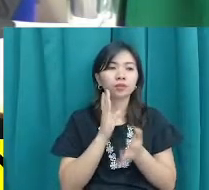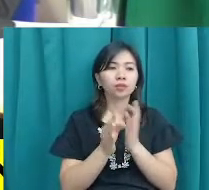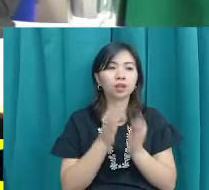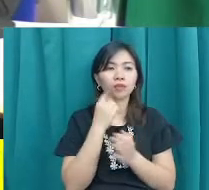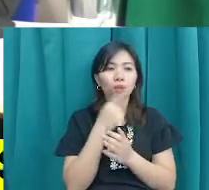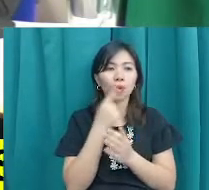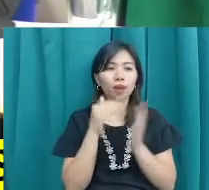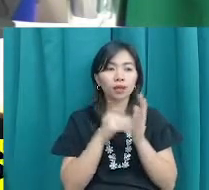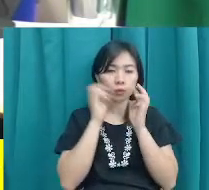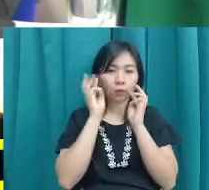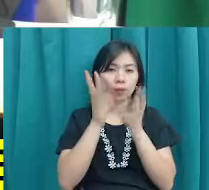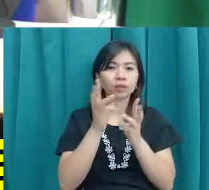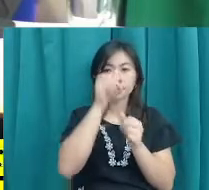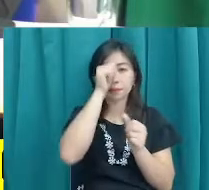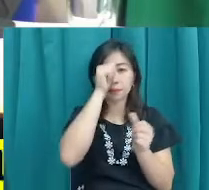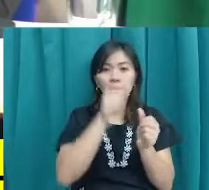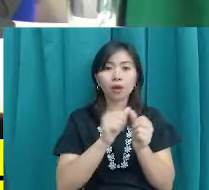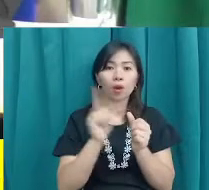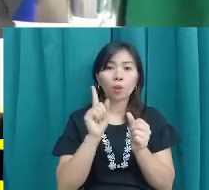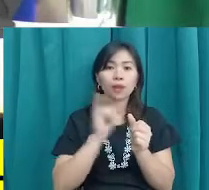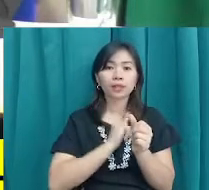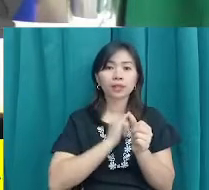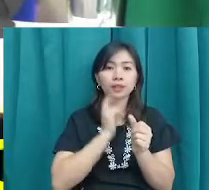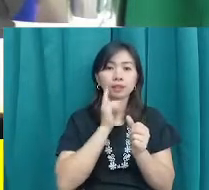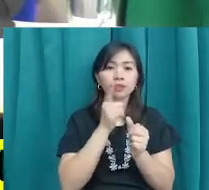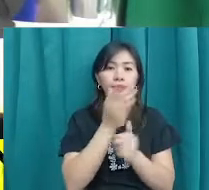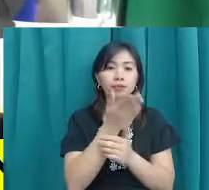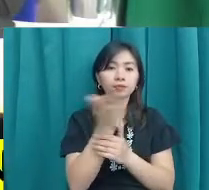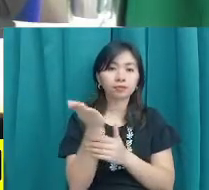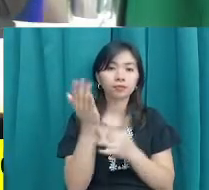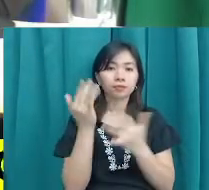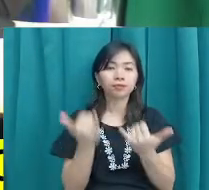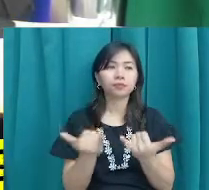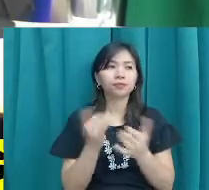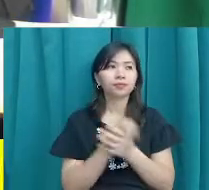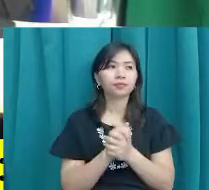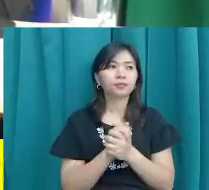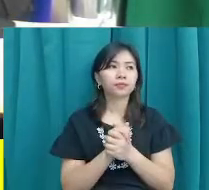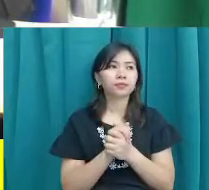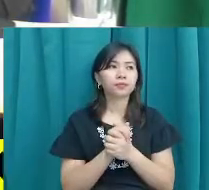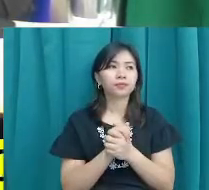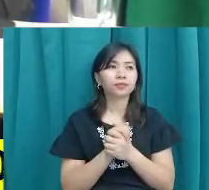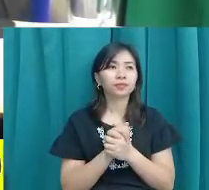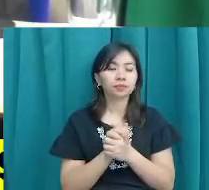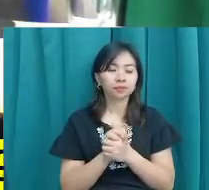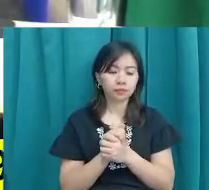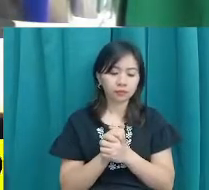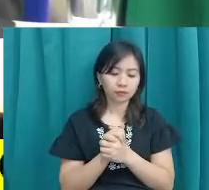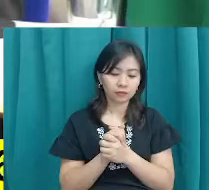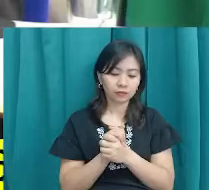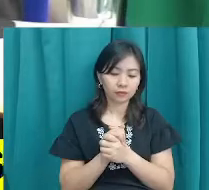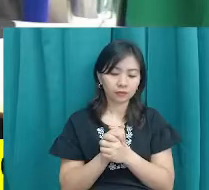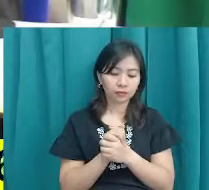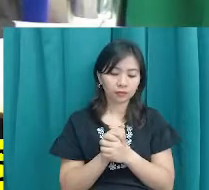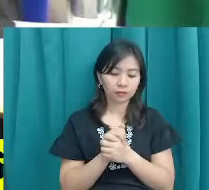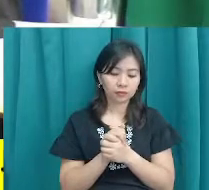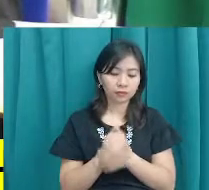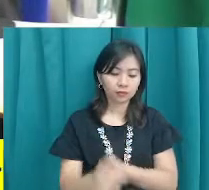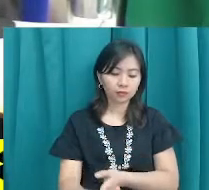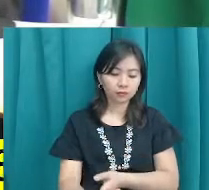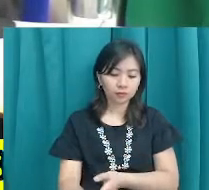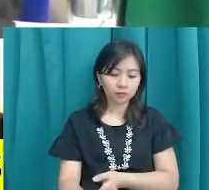noon, remember kung ano po yung sinabi ko po sa inyo doon. Oh, napakaganda nung ano mo talaga. Parang talagang napakaganda noon. Hindi,